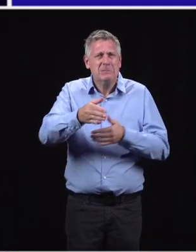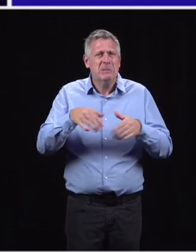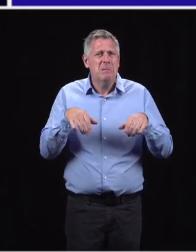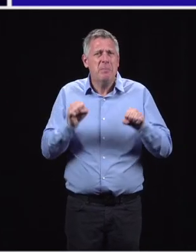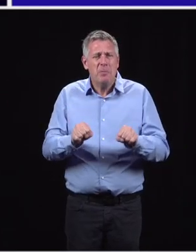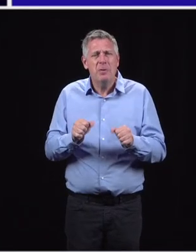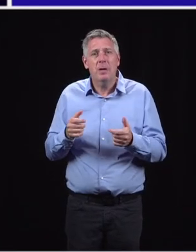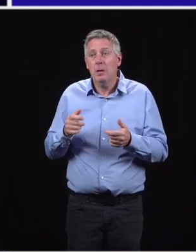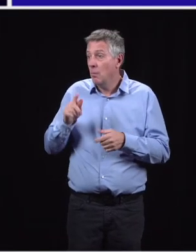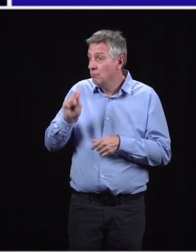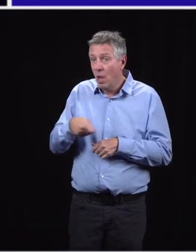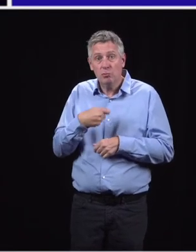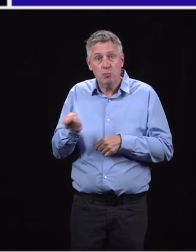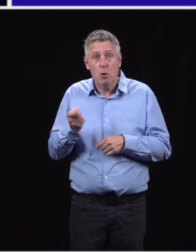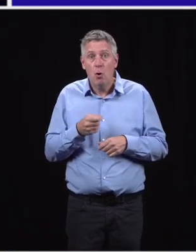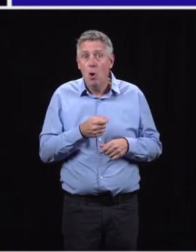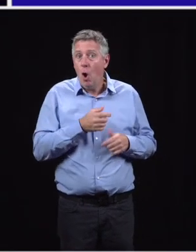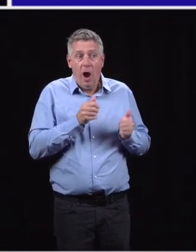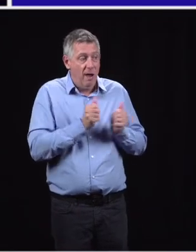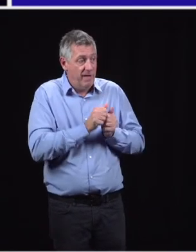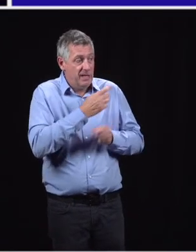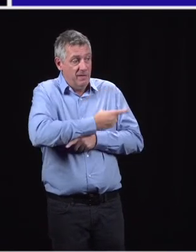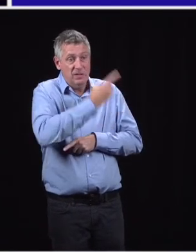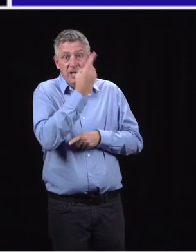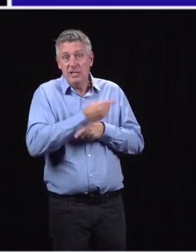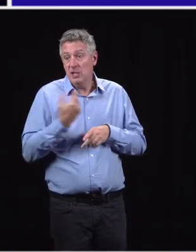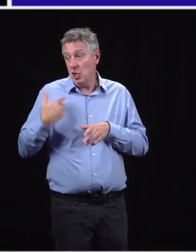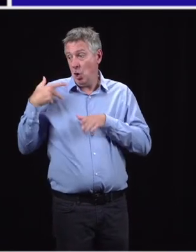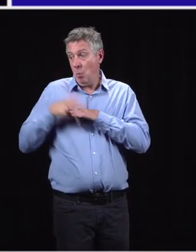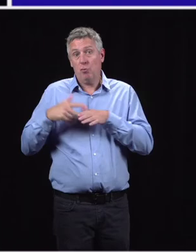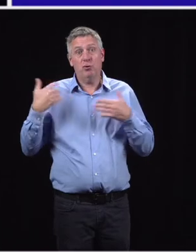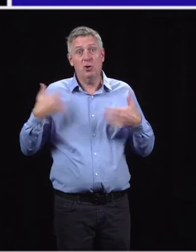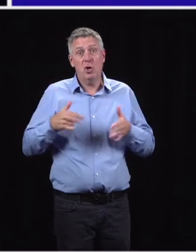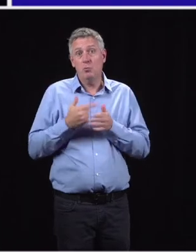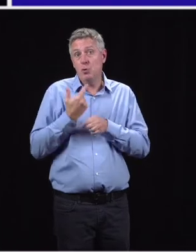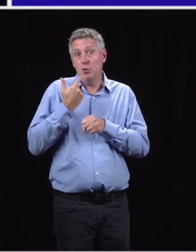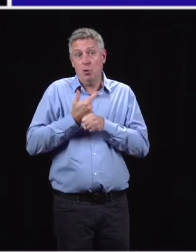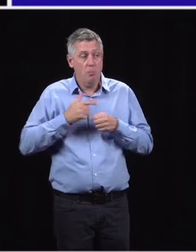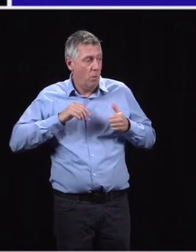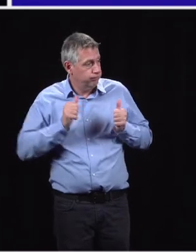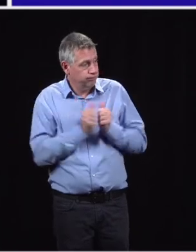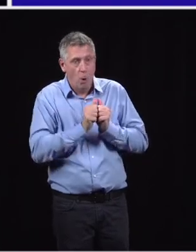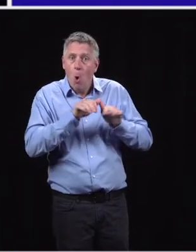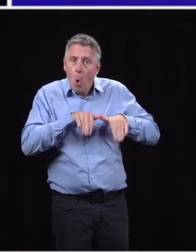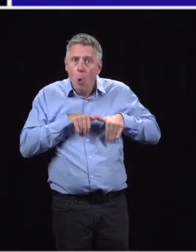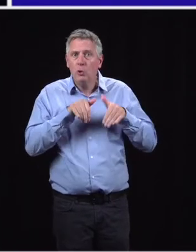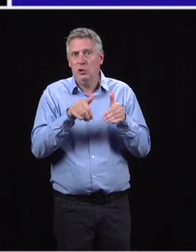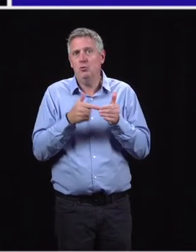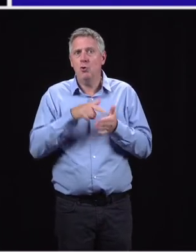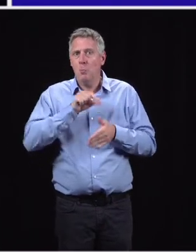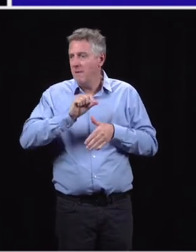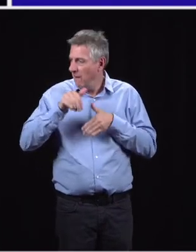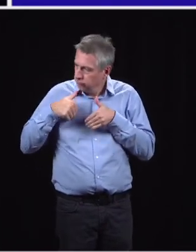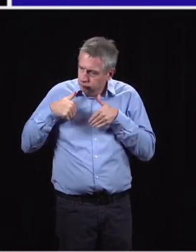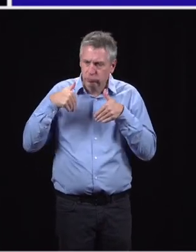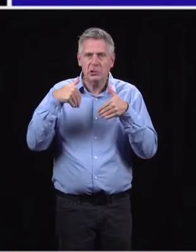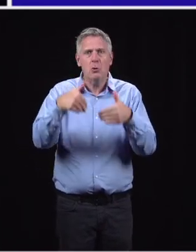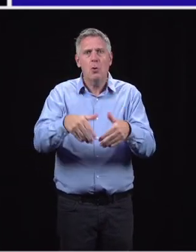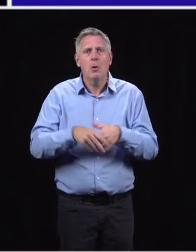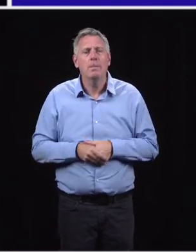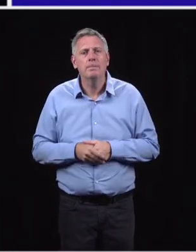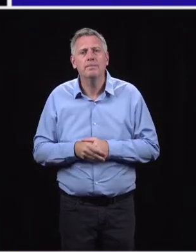et tout à fait dans la continuité de tout ce qu'on faisait avec diversité déjà depuis deux ans puis il y a un petit aspect qui a retenu particulièrement notre attention